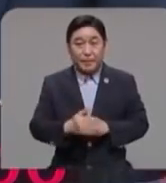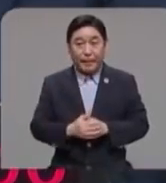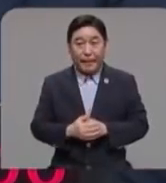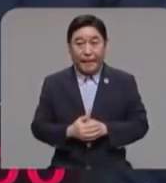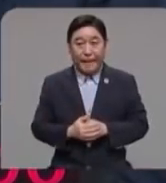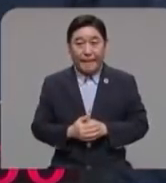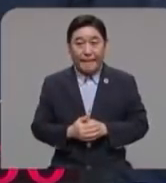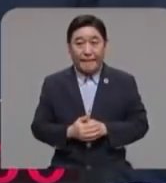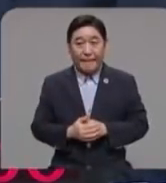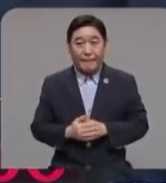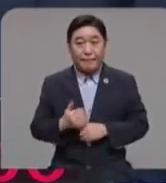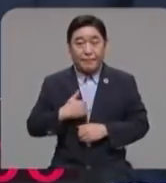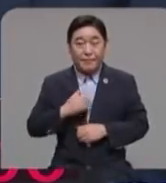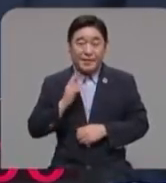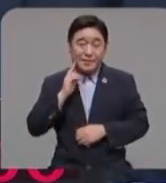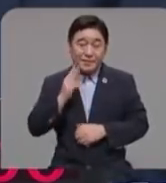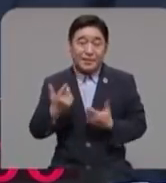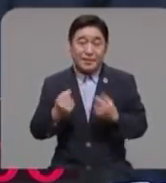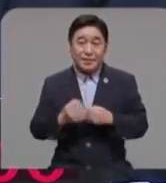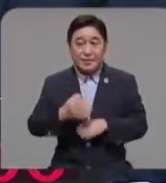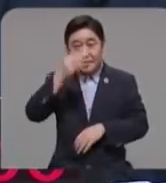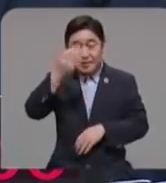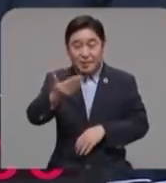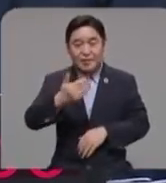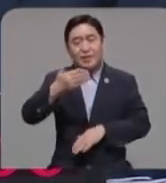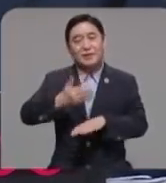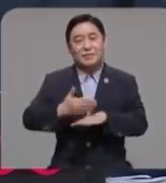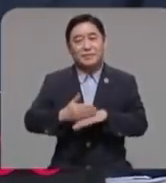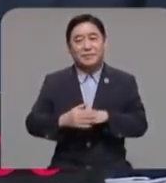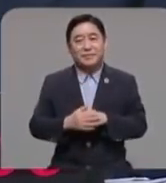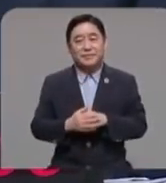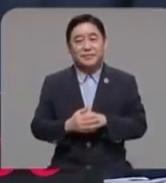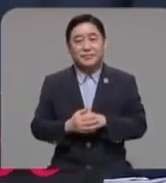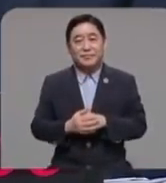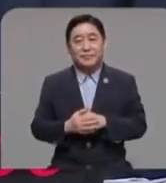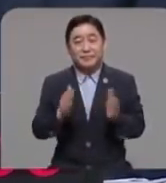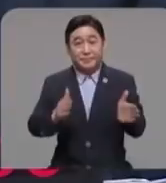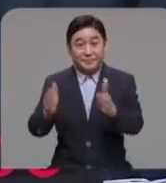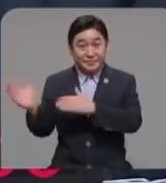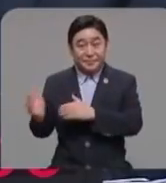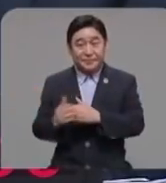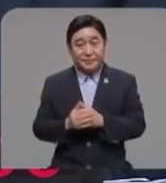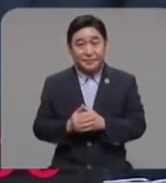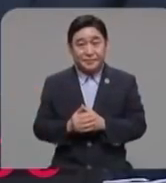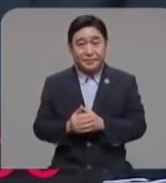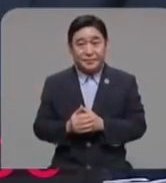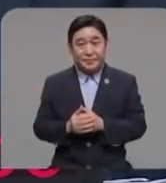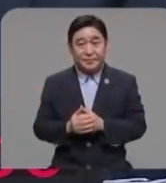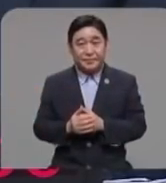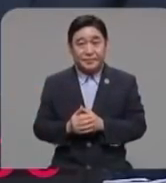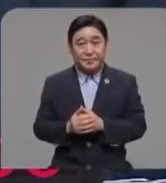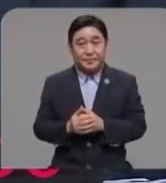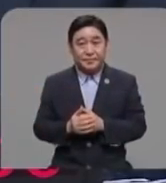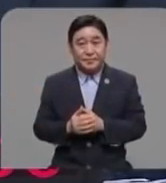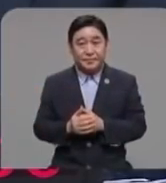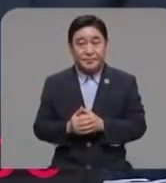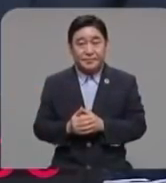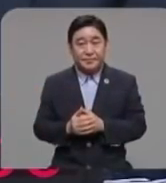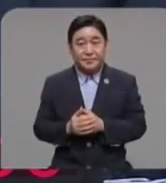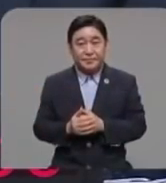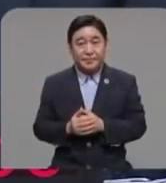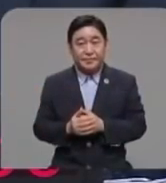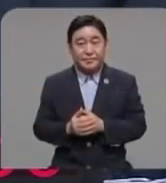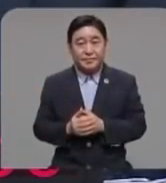드립니다. 제가 좀 과한 것 같습니다. 사과해 주셔서 고맙습니다. 예, 예. 네. 그래 하고 사실 이제